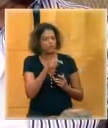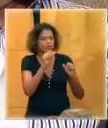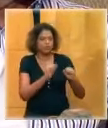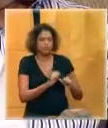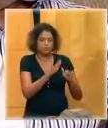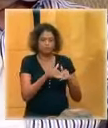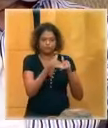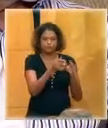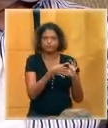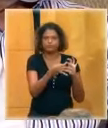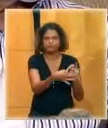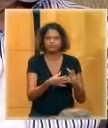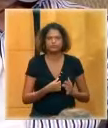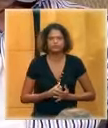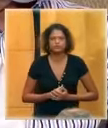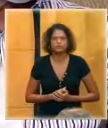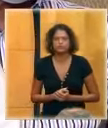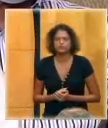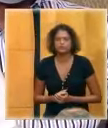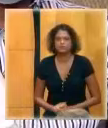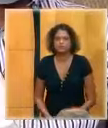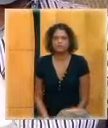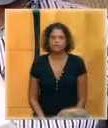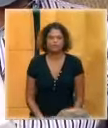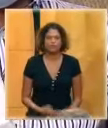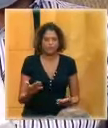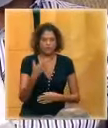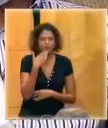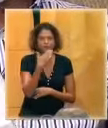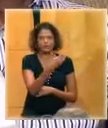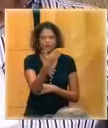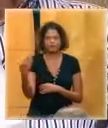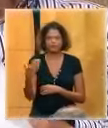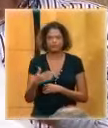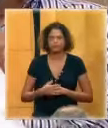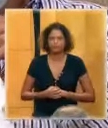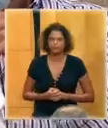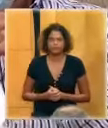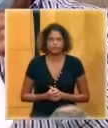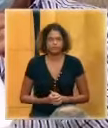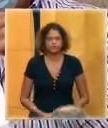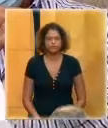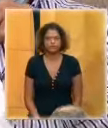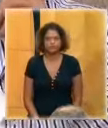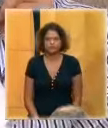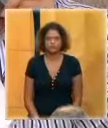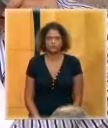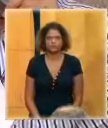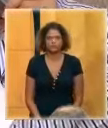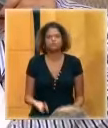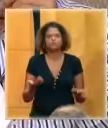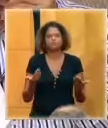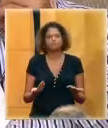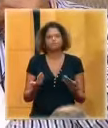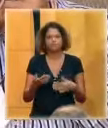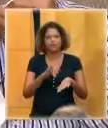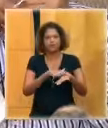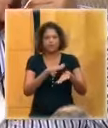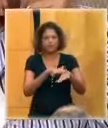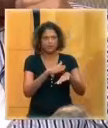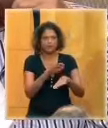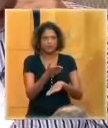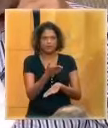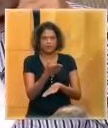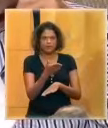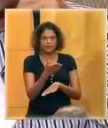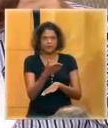des opérations. Voilà, je vous remercie de votre attention et nous appelons